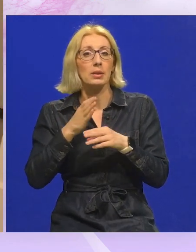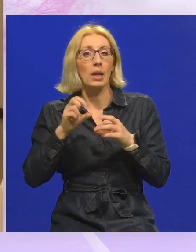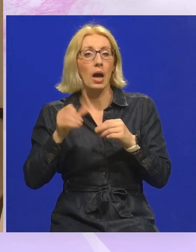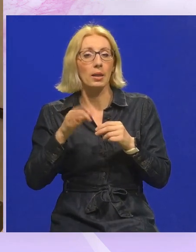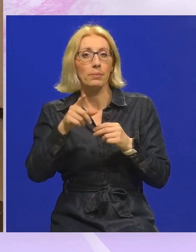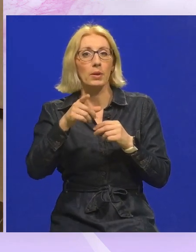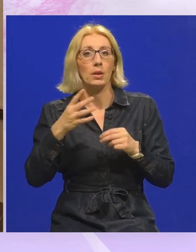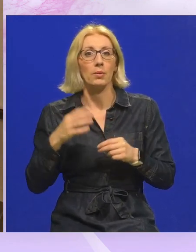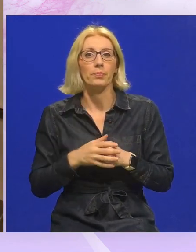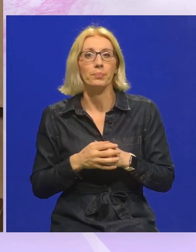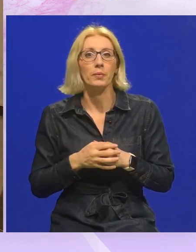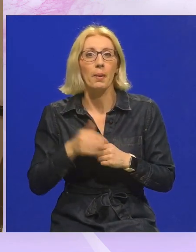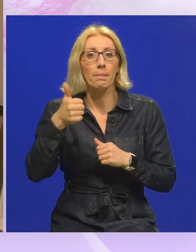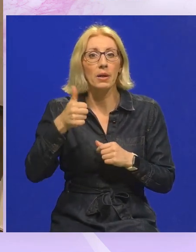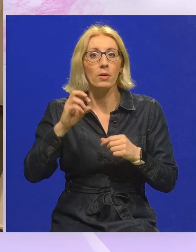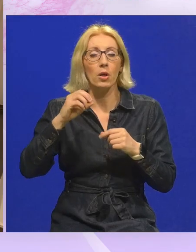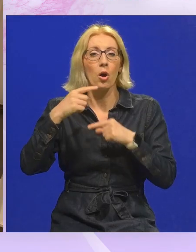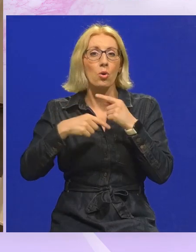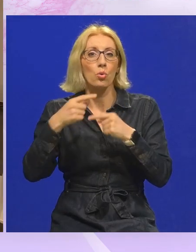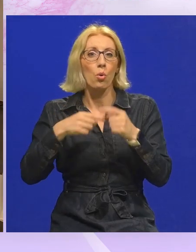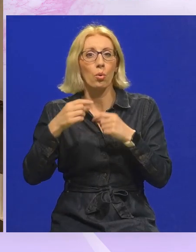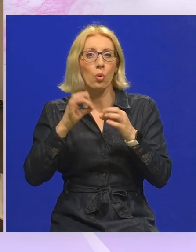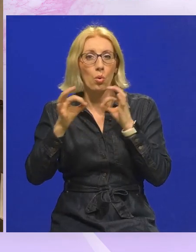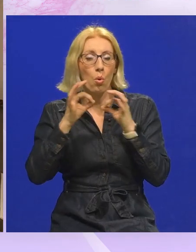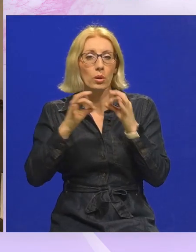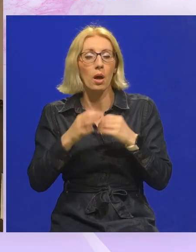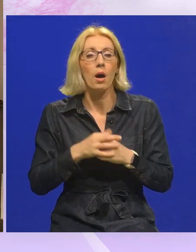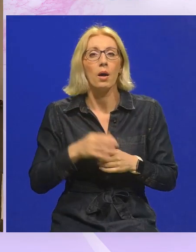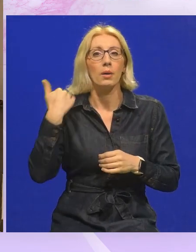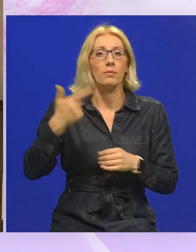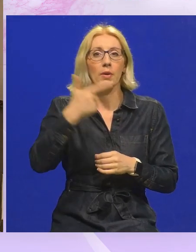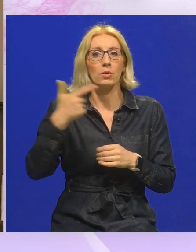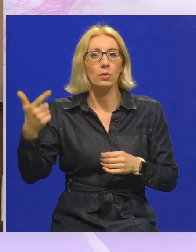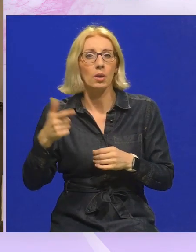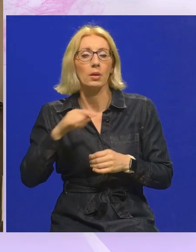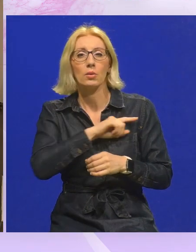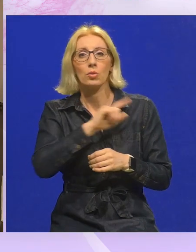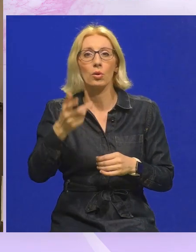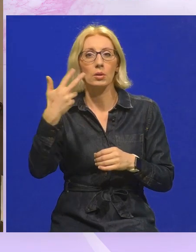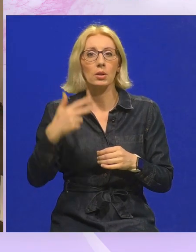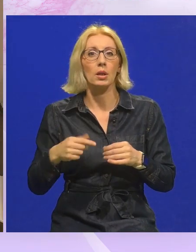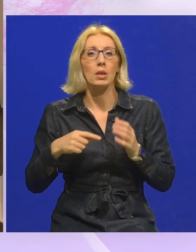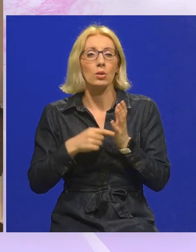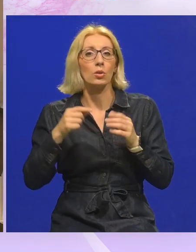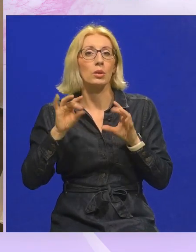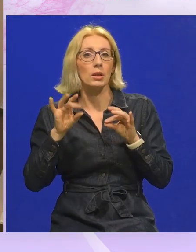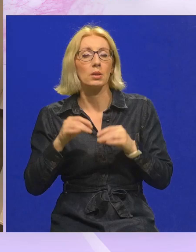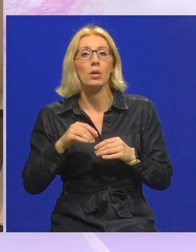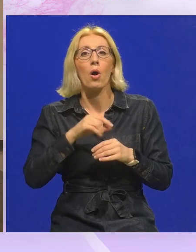eura, počela je 1. rujna 2022. a trajati će do 30. studenog ove